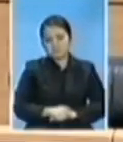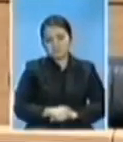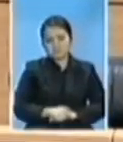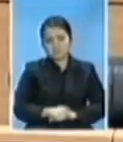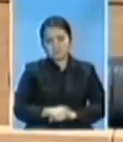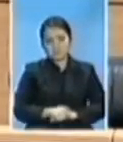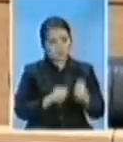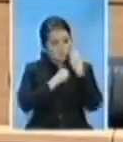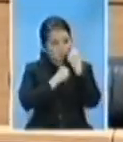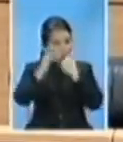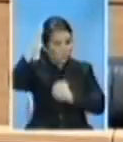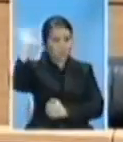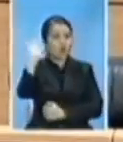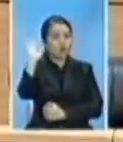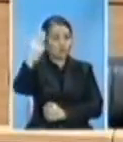ๆไม่ต้องประท้วงนะ